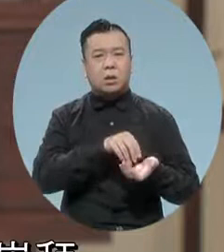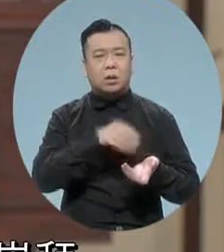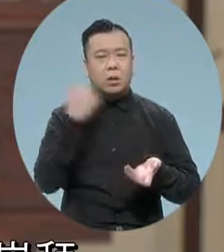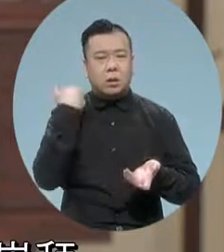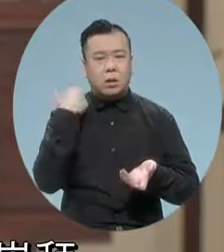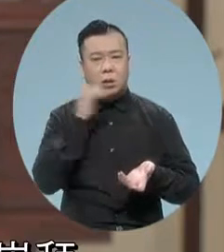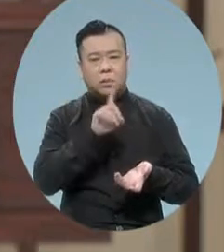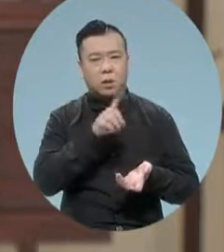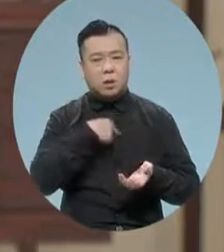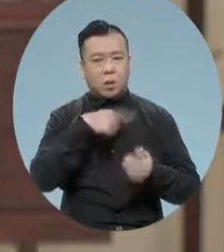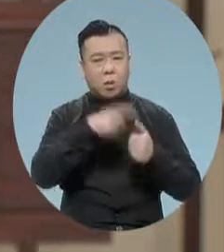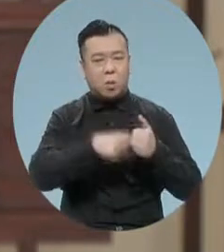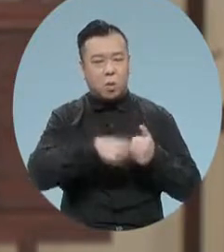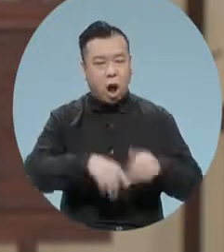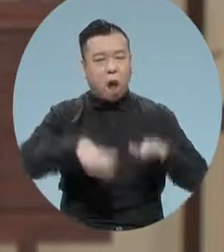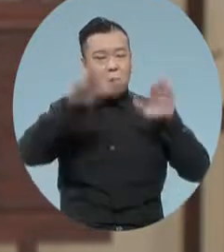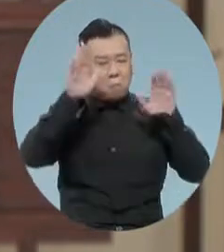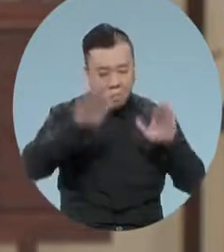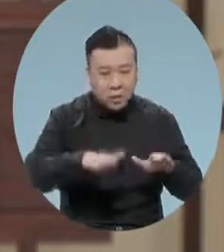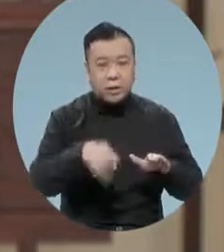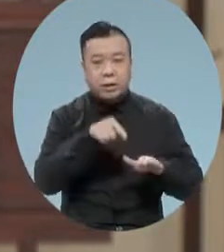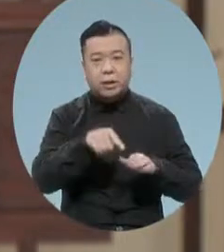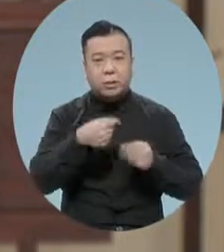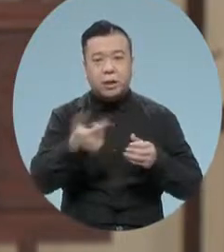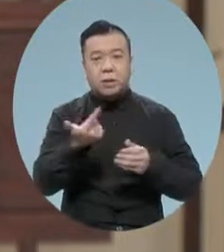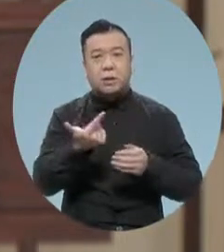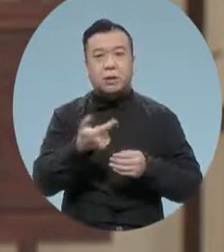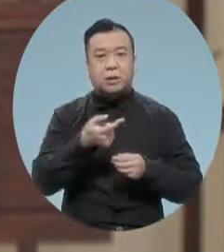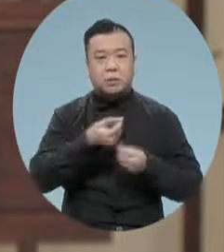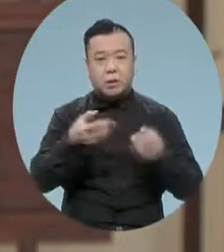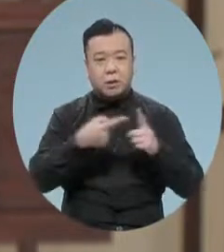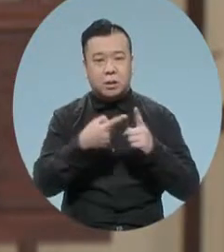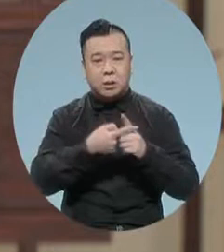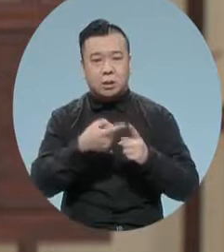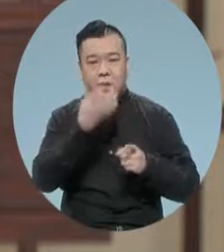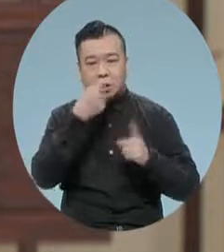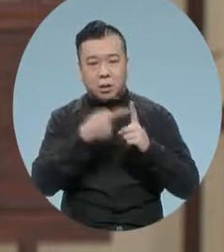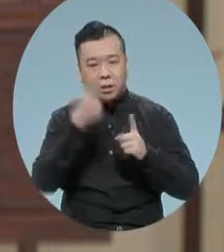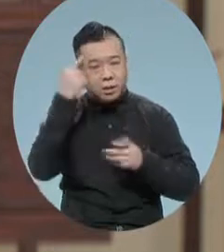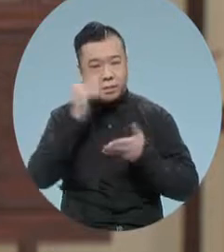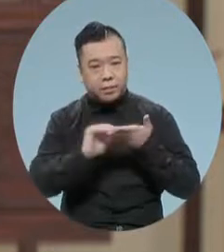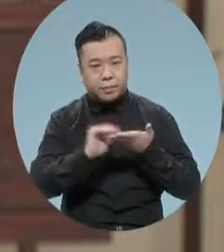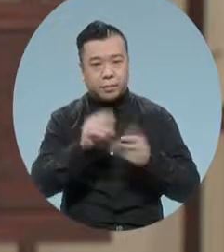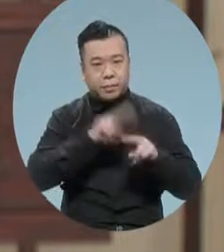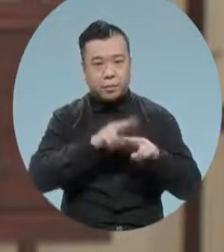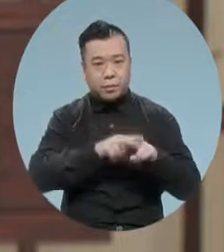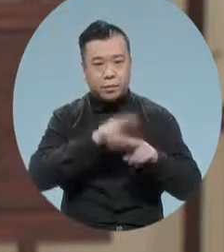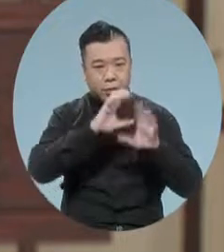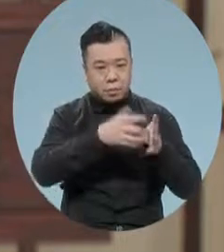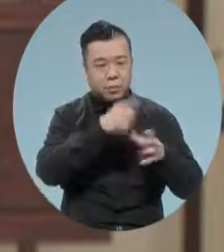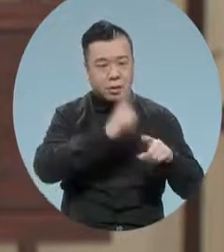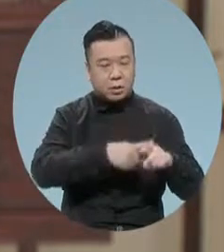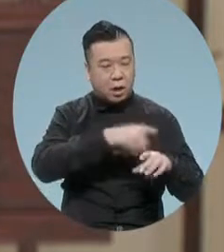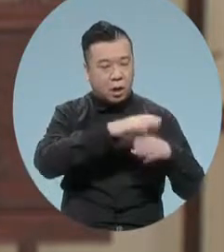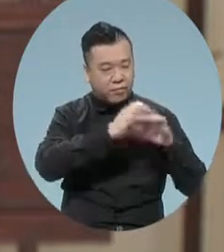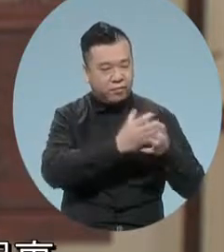前叫個人崇拜，我希望多一些給市民就是香港人了解到，中共是一個集體領